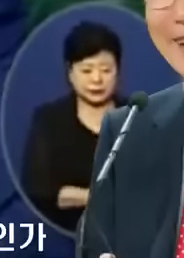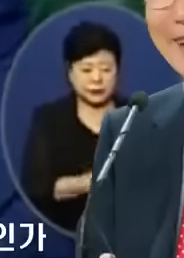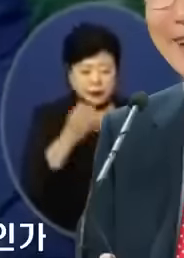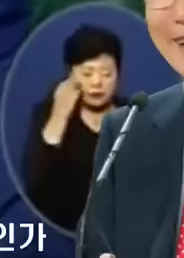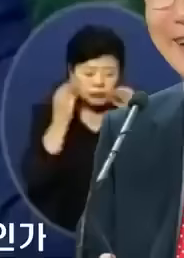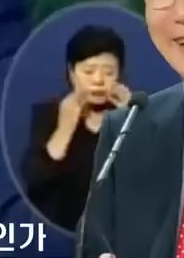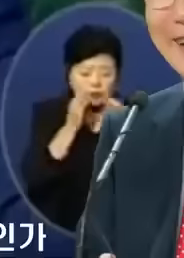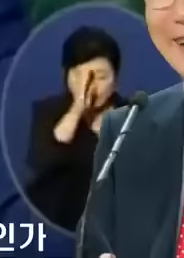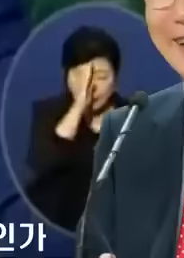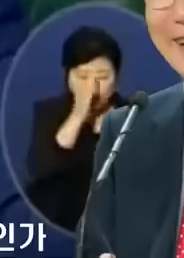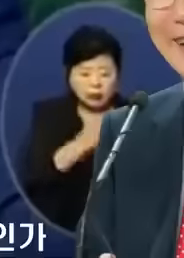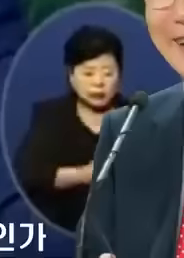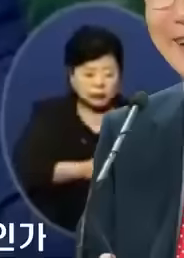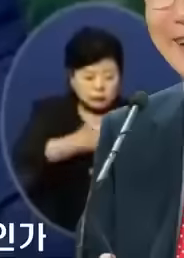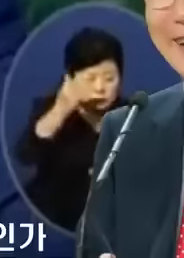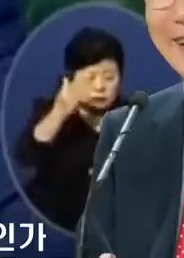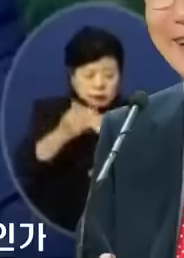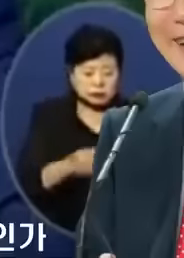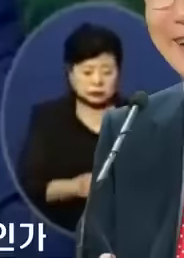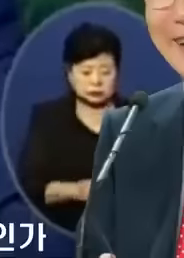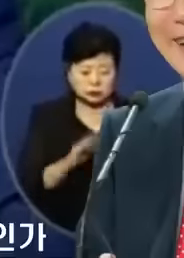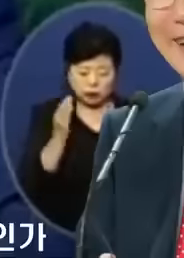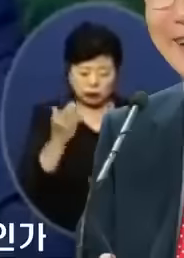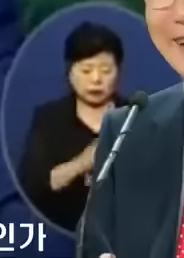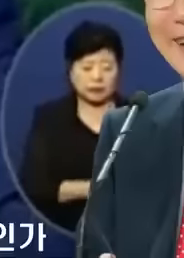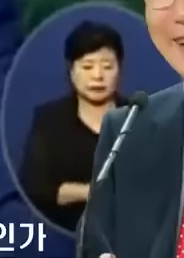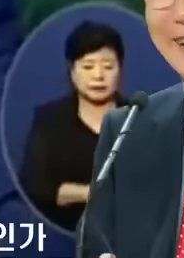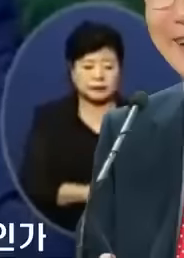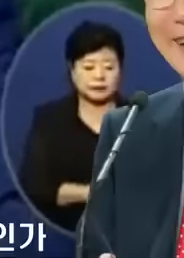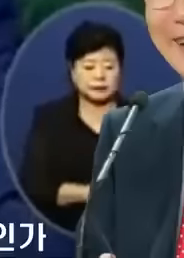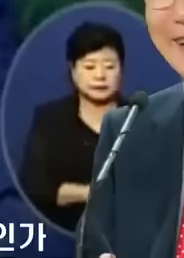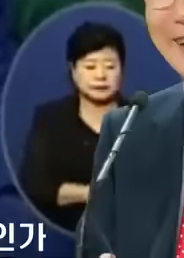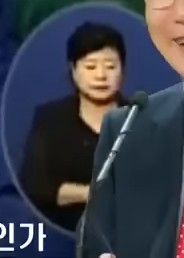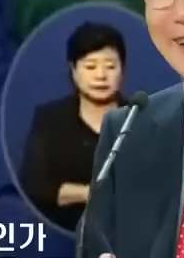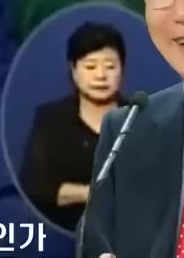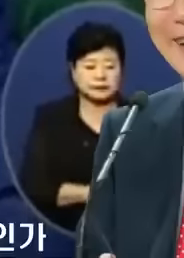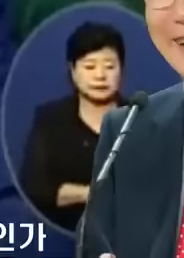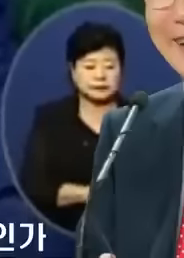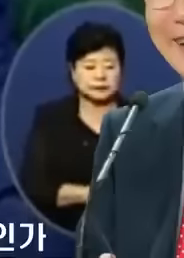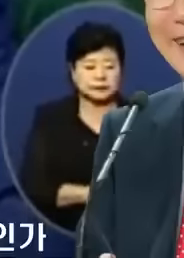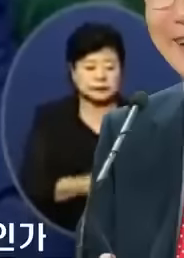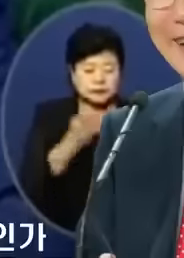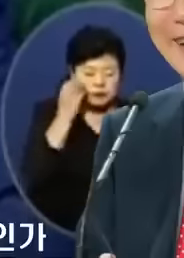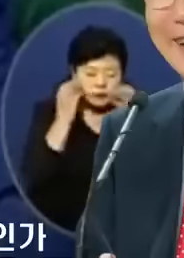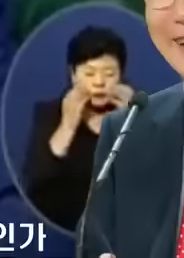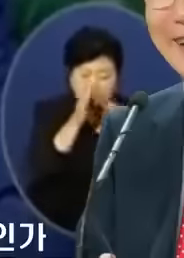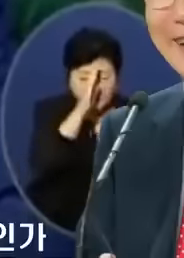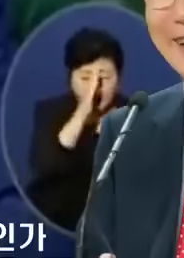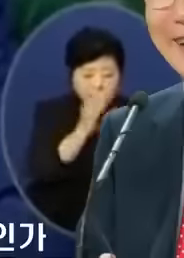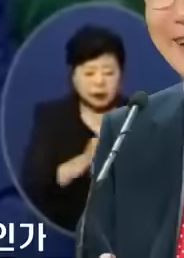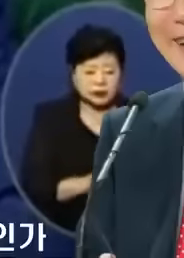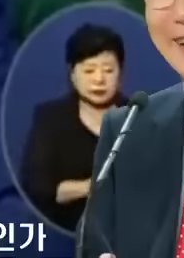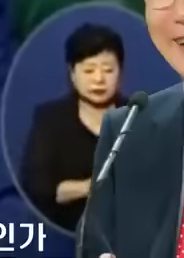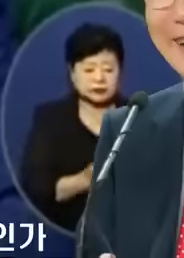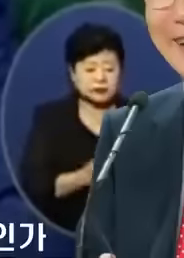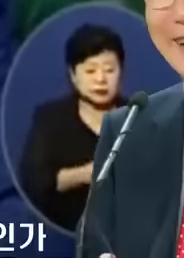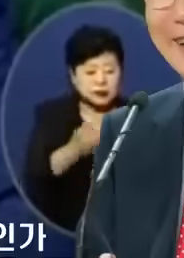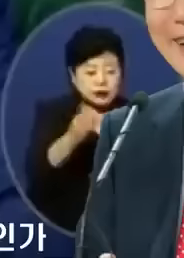천연두가 우리 학교에서 사라진 것을 보았습니다. 그 천연두가 사라질 만한